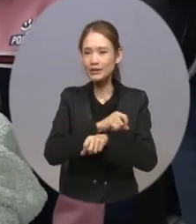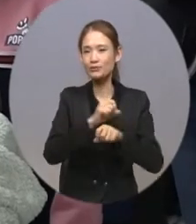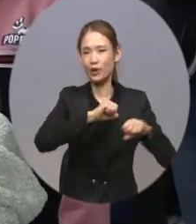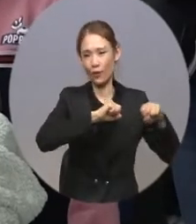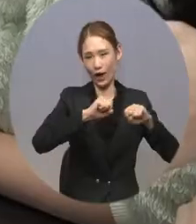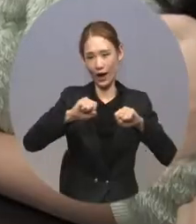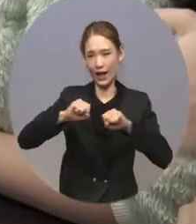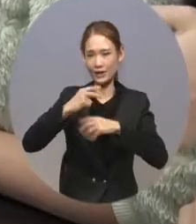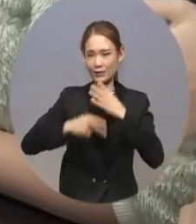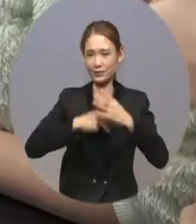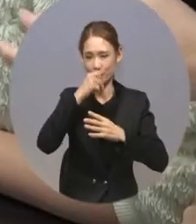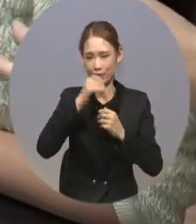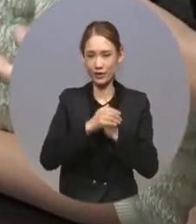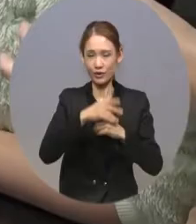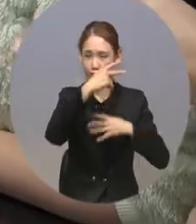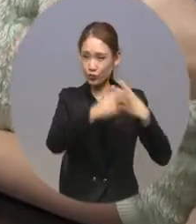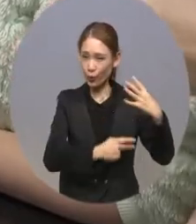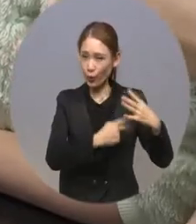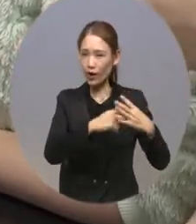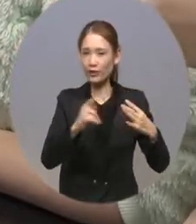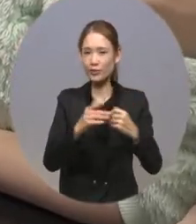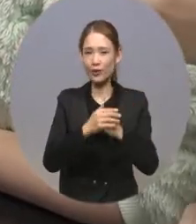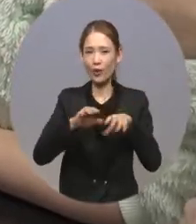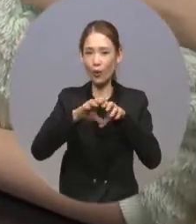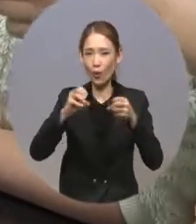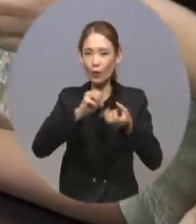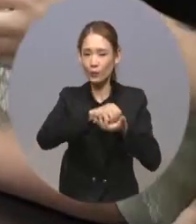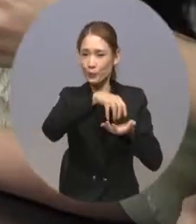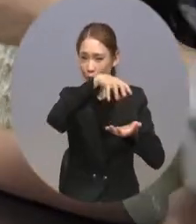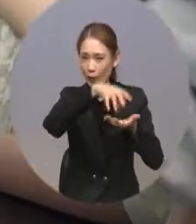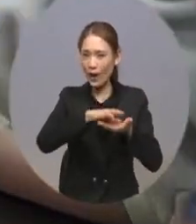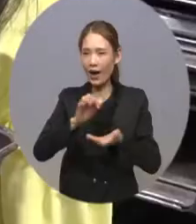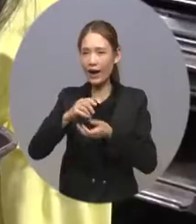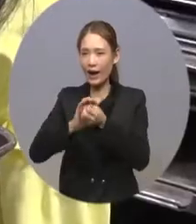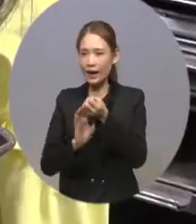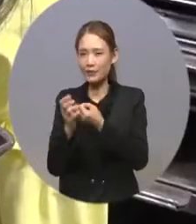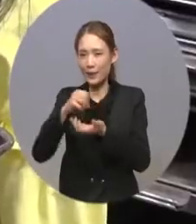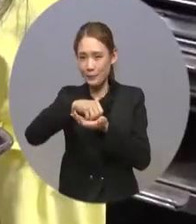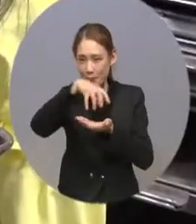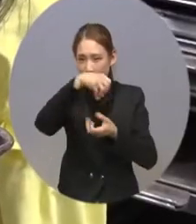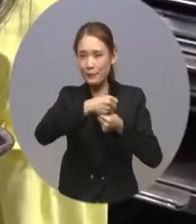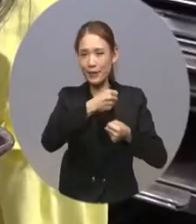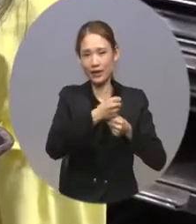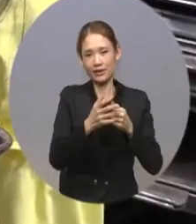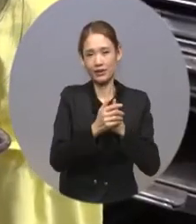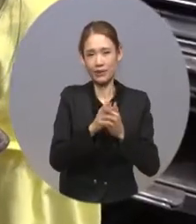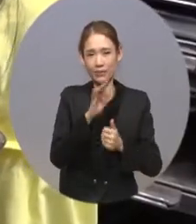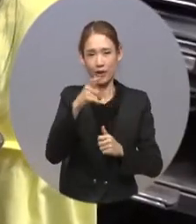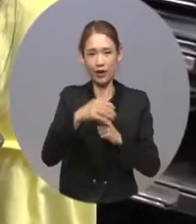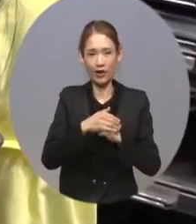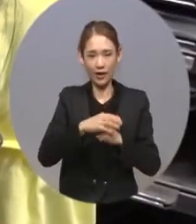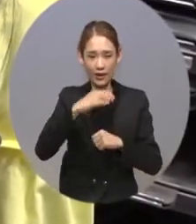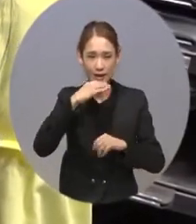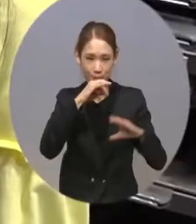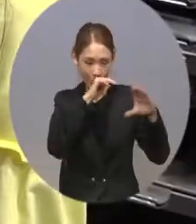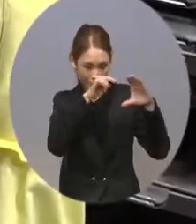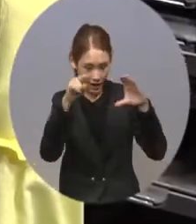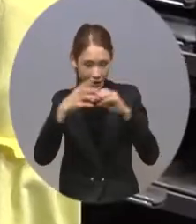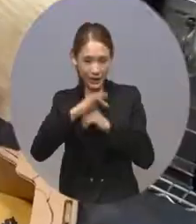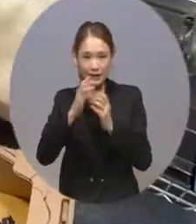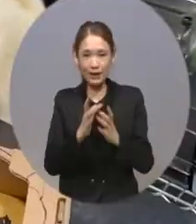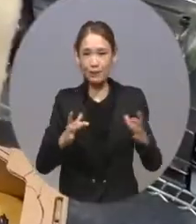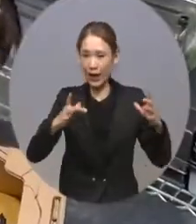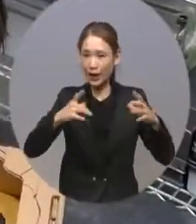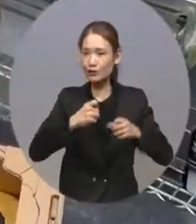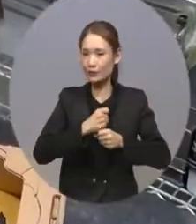진행되었습니다. 프로그램은 고구마빵과 감자빵 만들기 및 베이커리 카페 탐방, 라틴 바구니 만들기